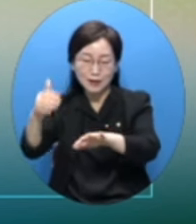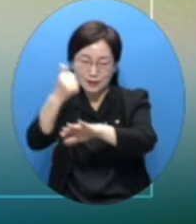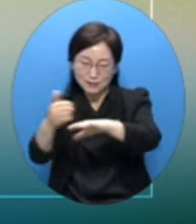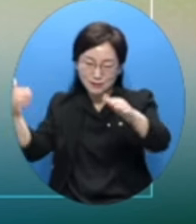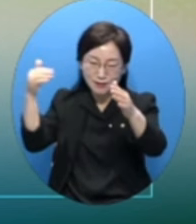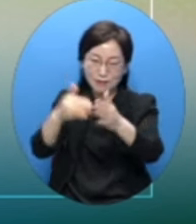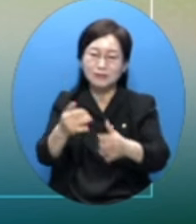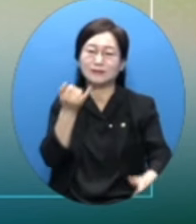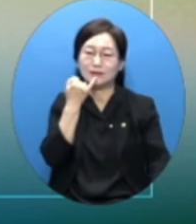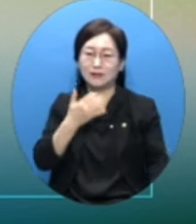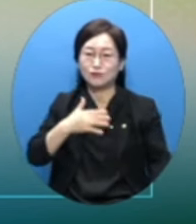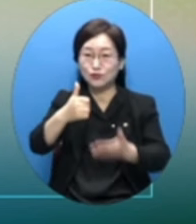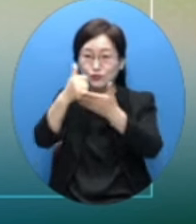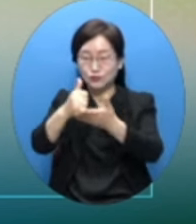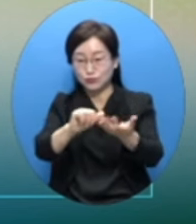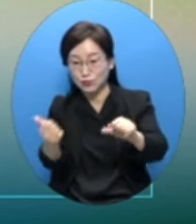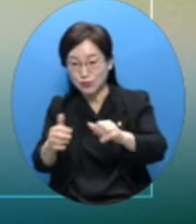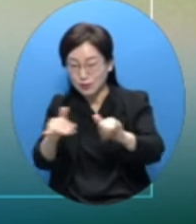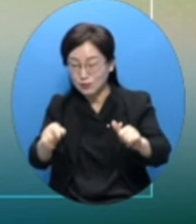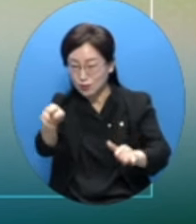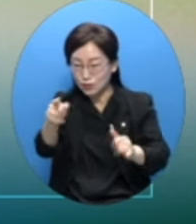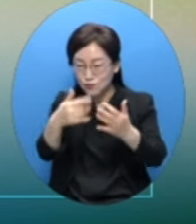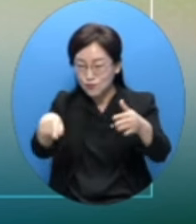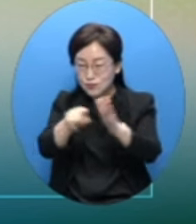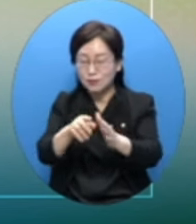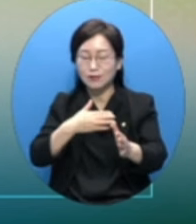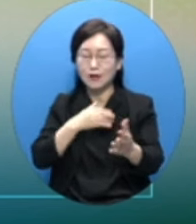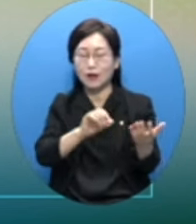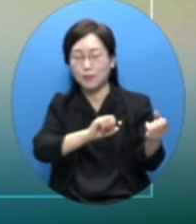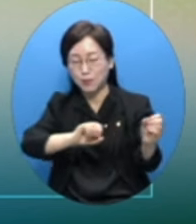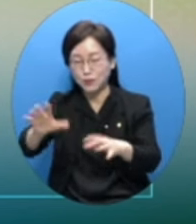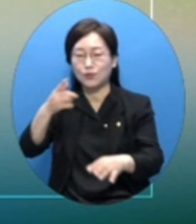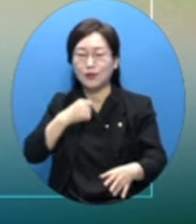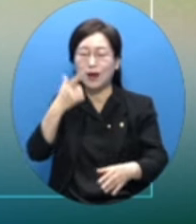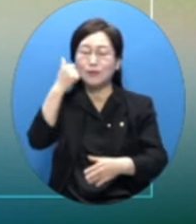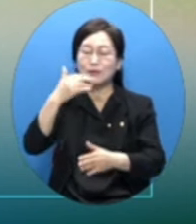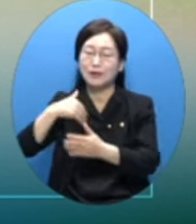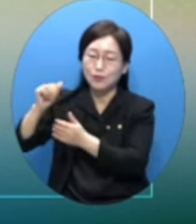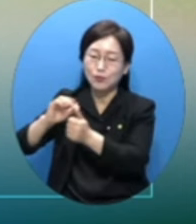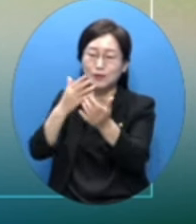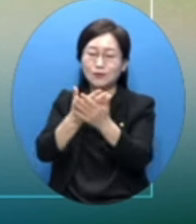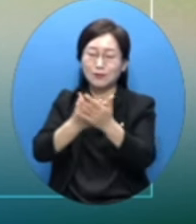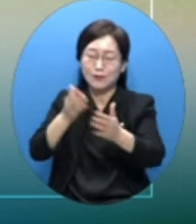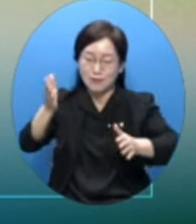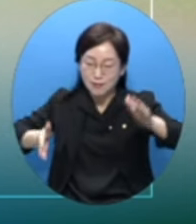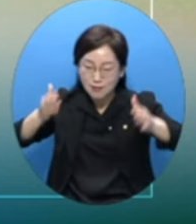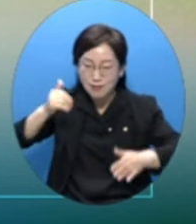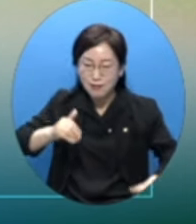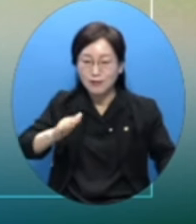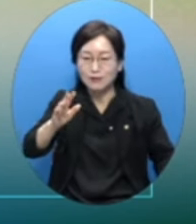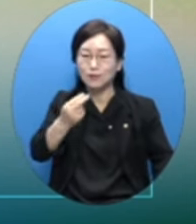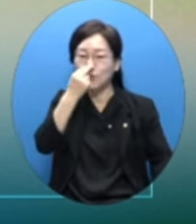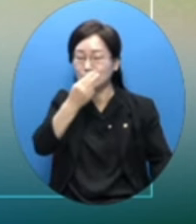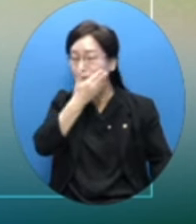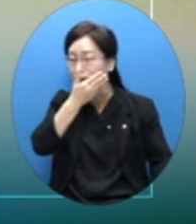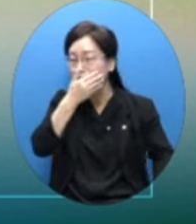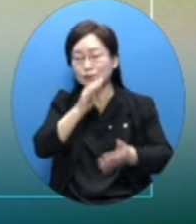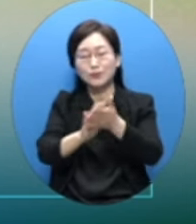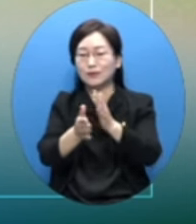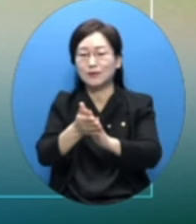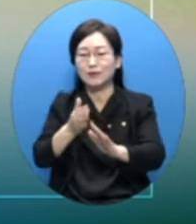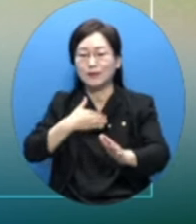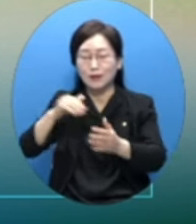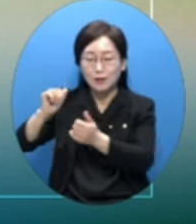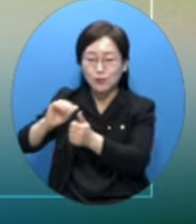괜찮소. 주가는 저들을 위해 나를 버리길 바라오. 아버지 나를 보내주오. 나는 달려가겠소. 목숨도 아끼지 않겠소.